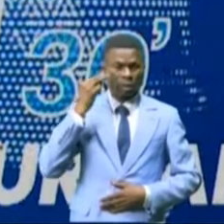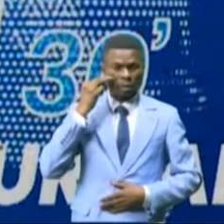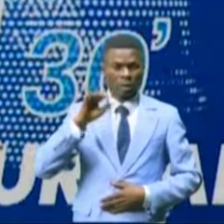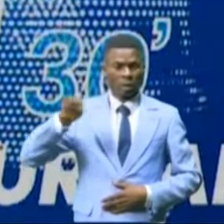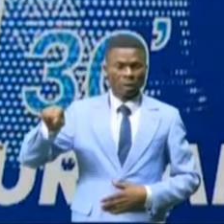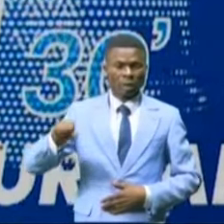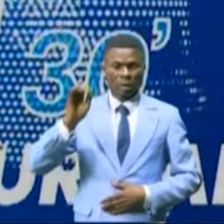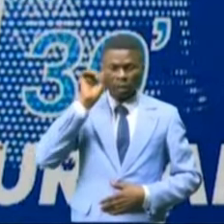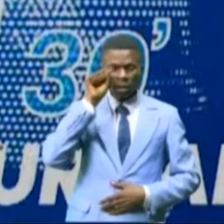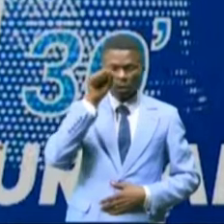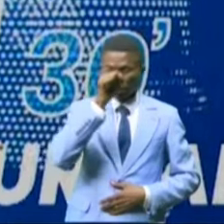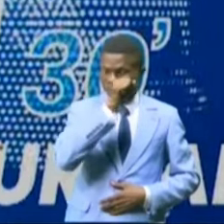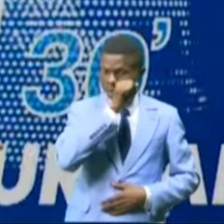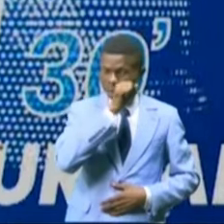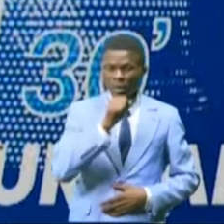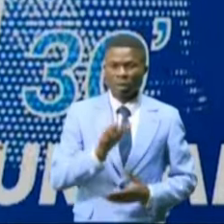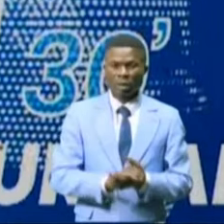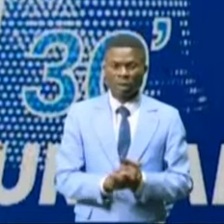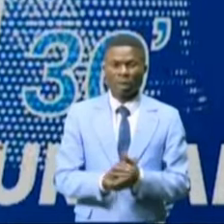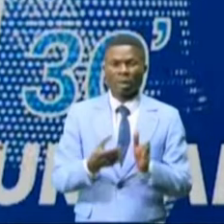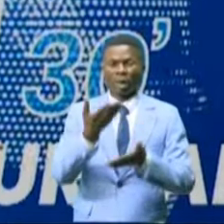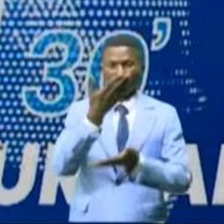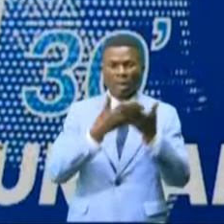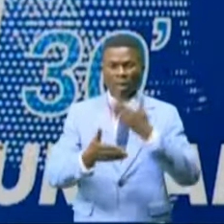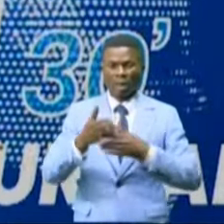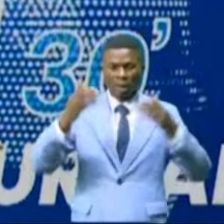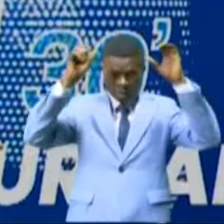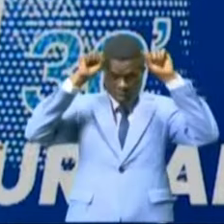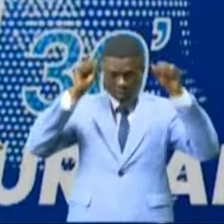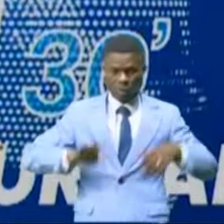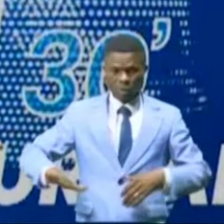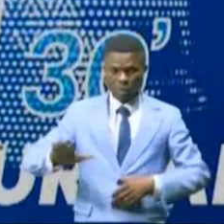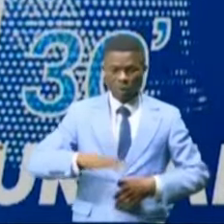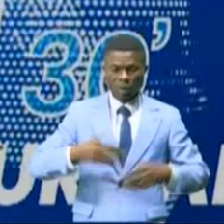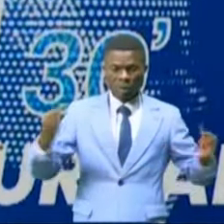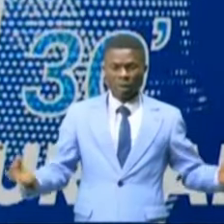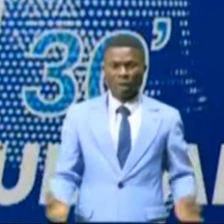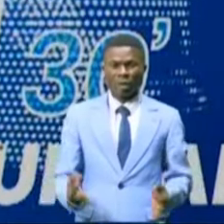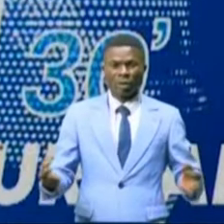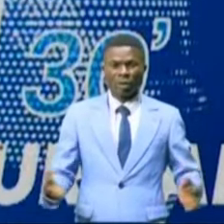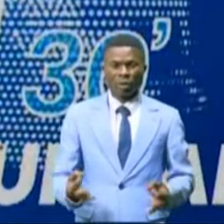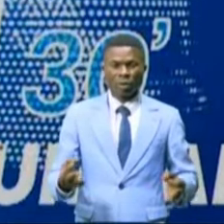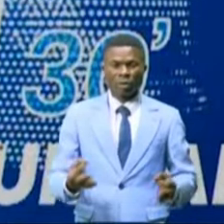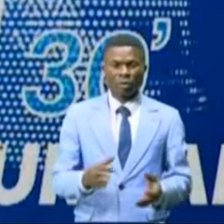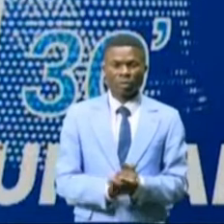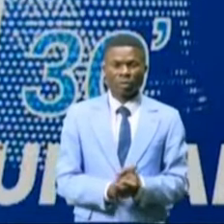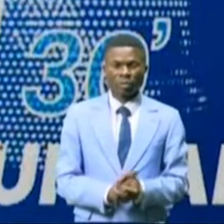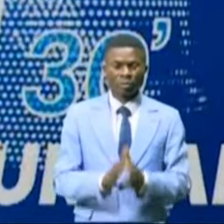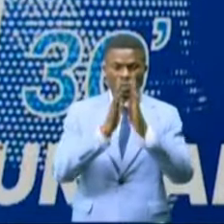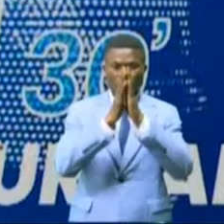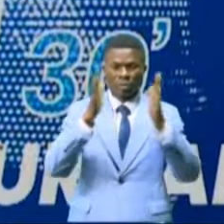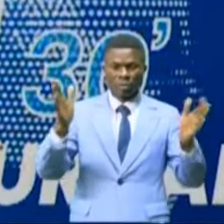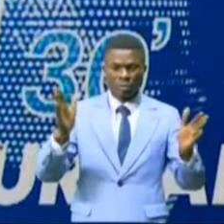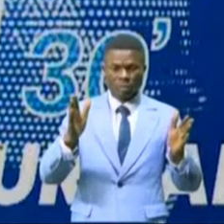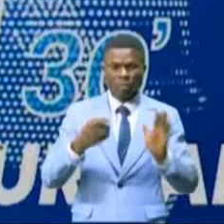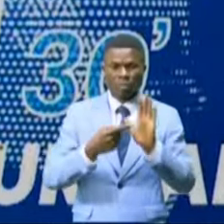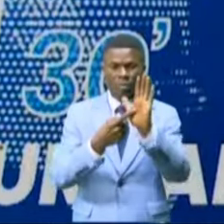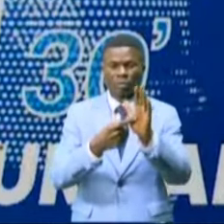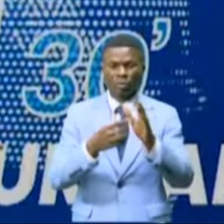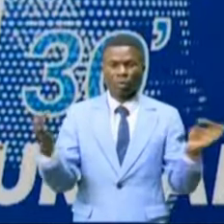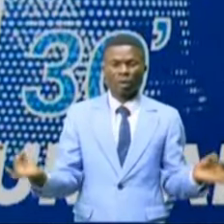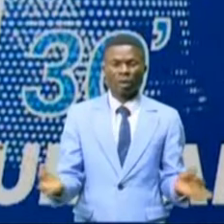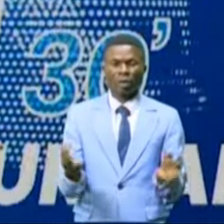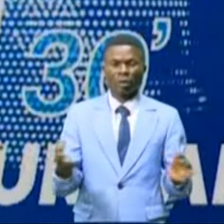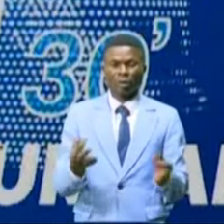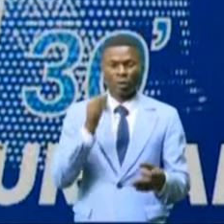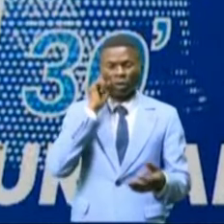Jean-Michel Samalkonde-Kengue a représenté le chef de l'État à la célébration du culte écuménique marquant la